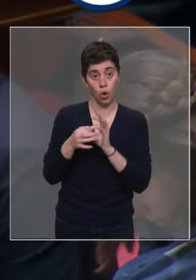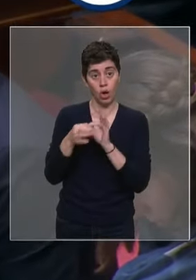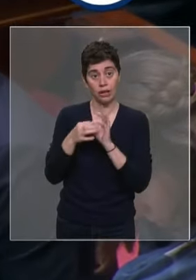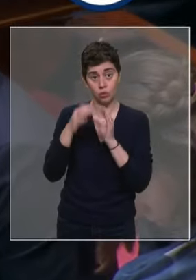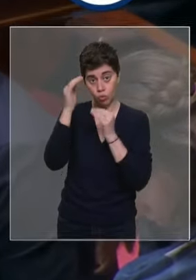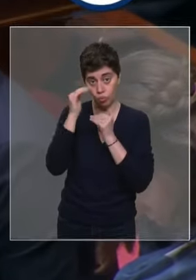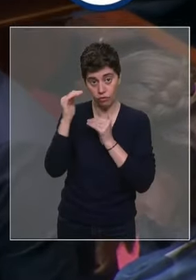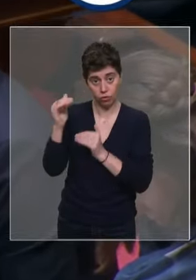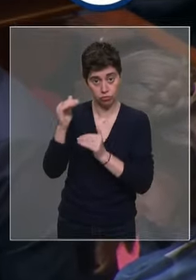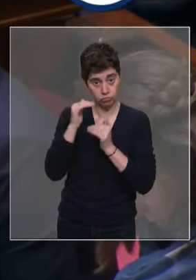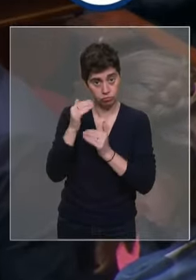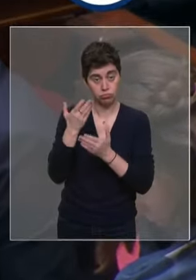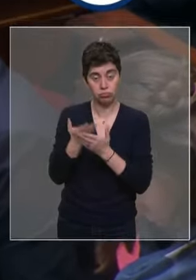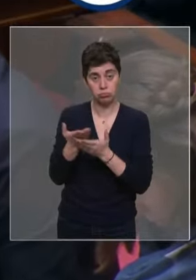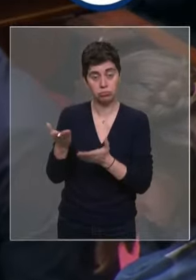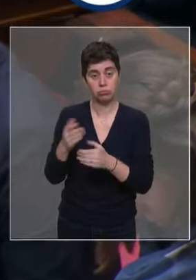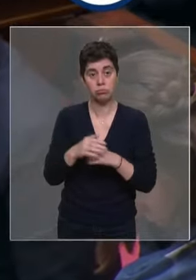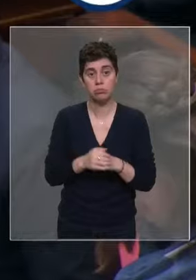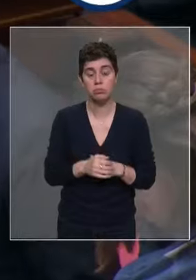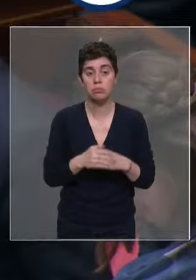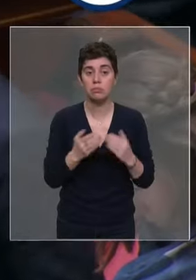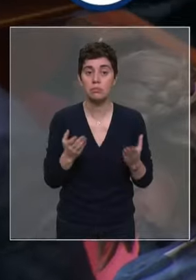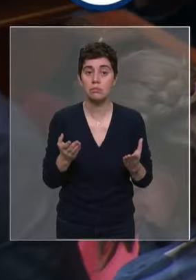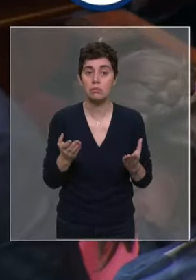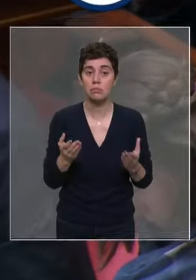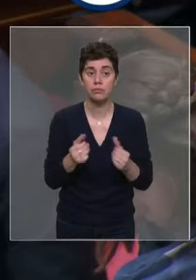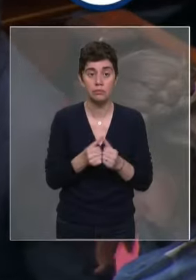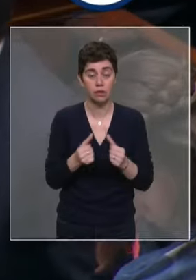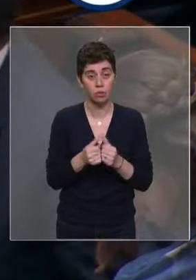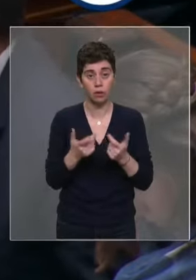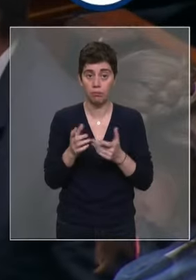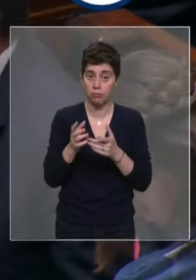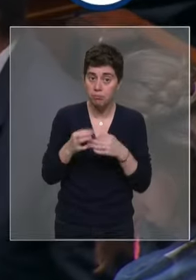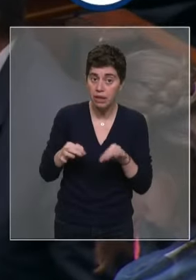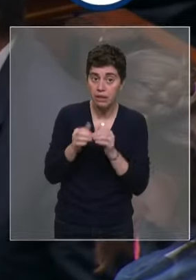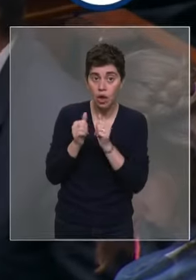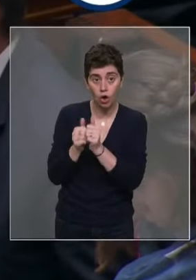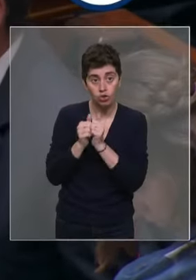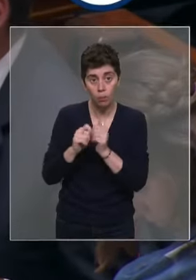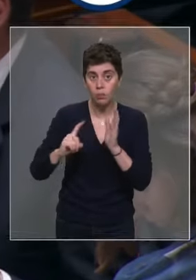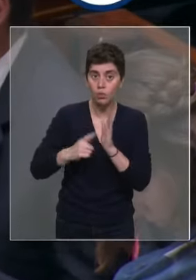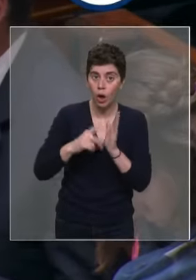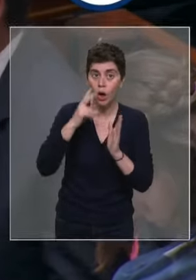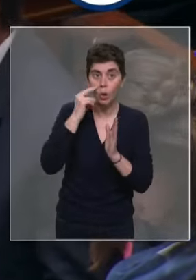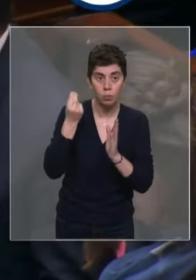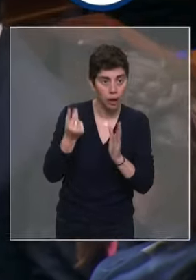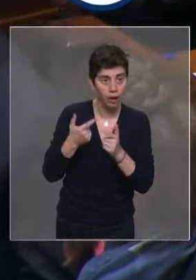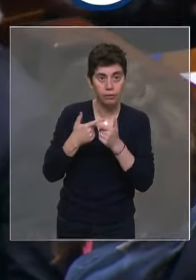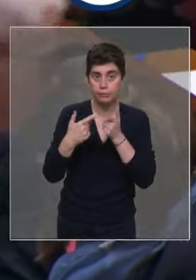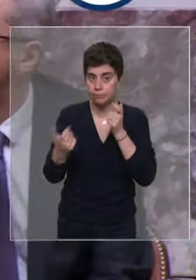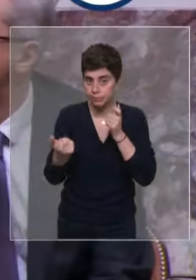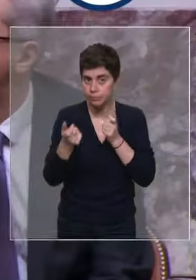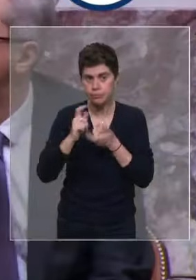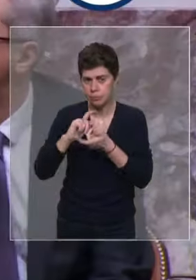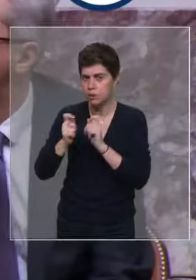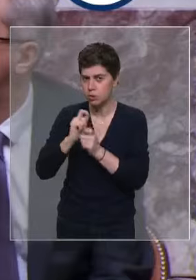le Qatar toutes les questions qui sont à aborder avec le pays, et notamment en matière de droits humains et droits de l'homme.